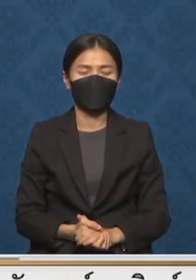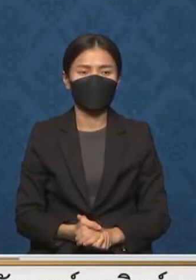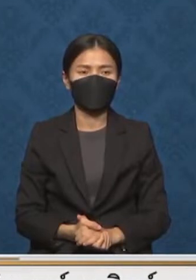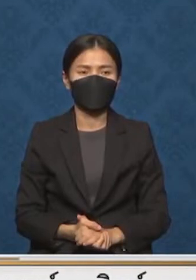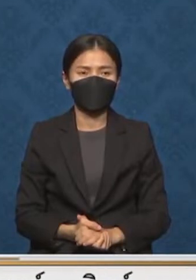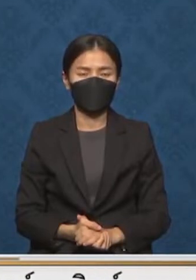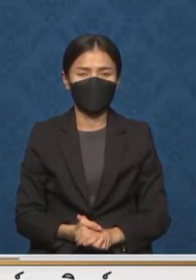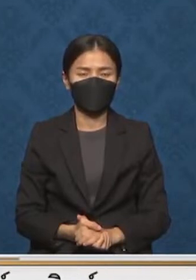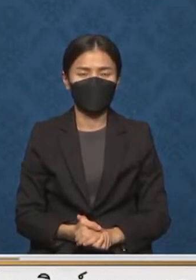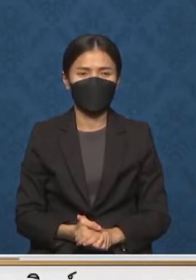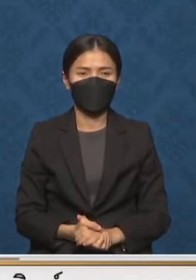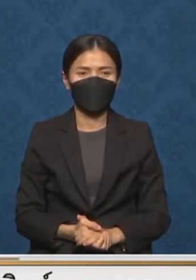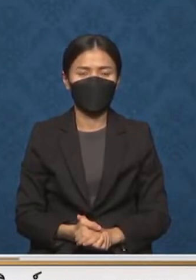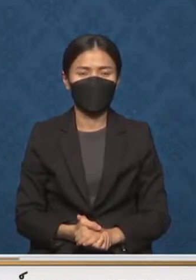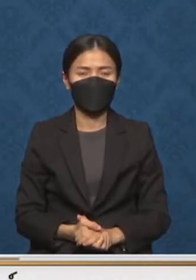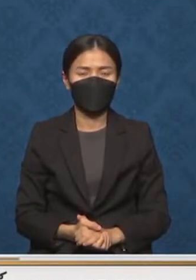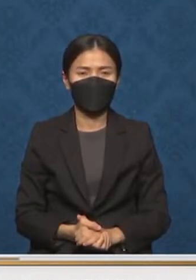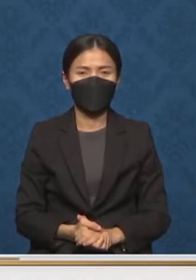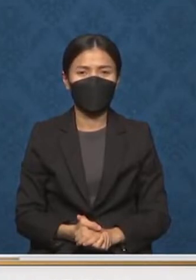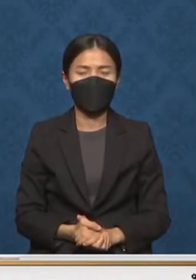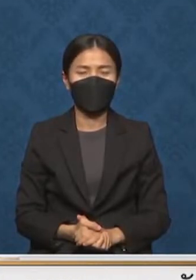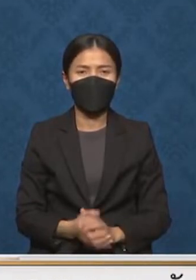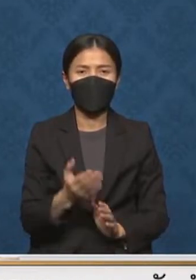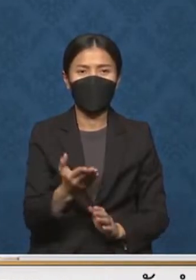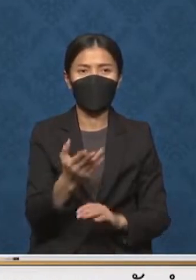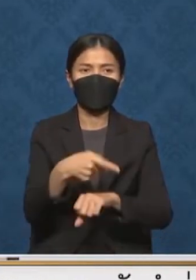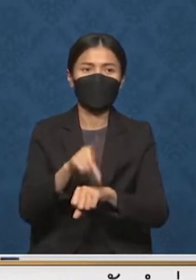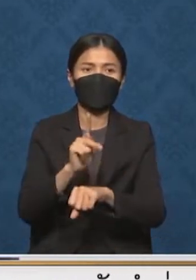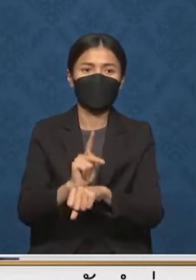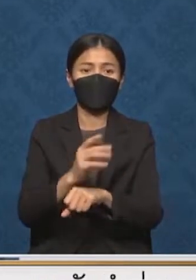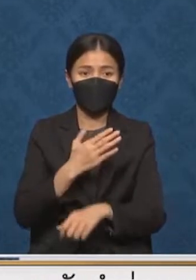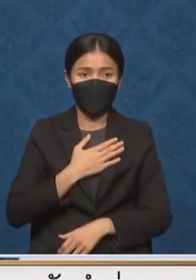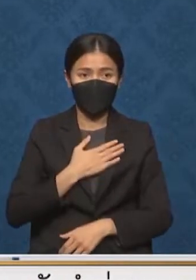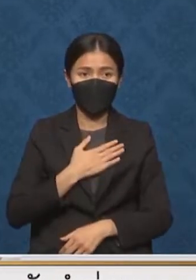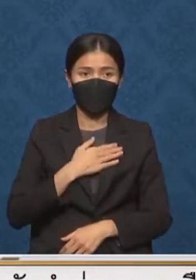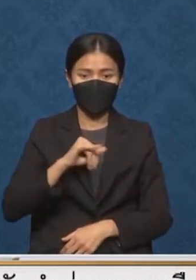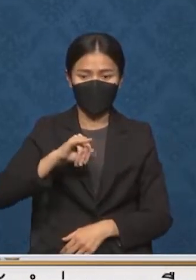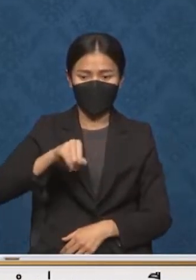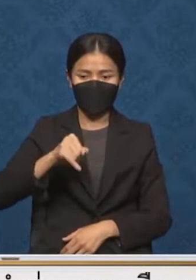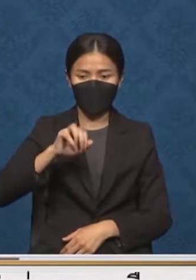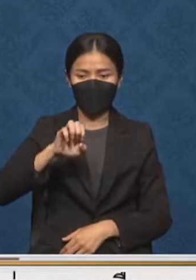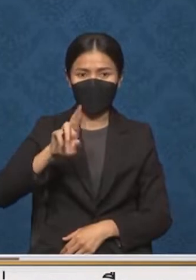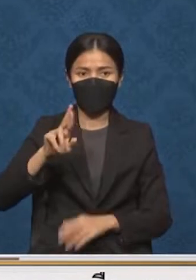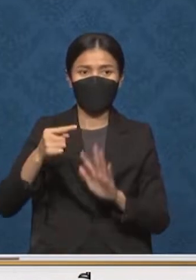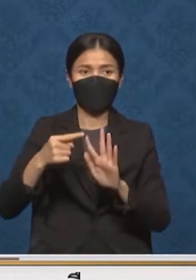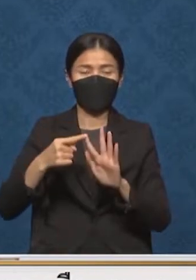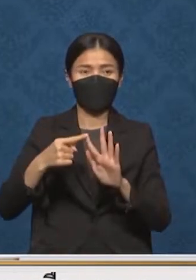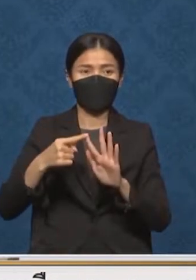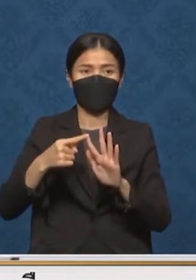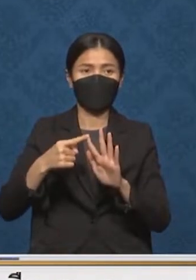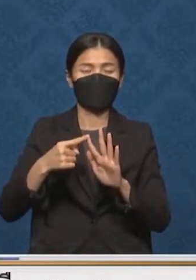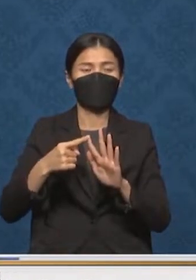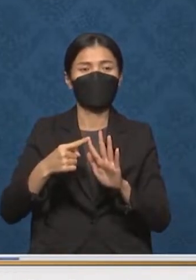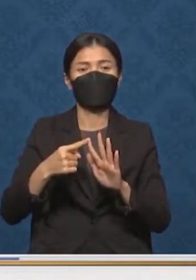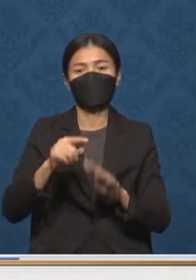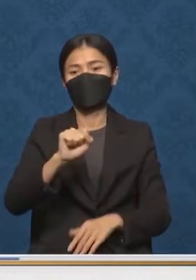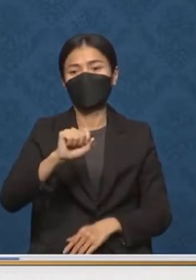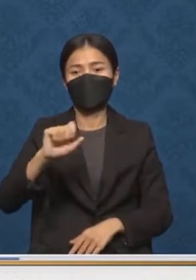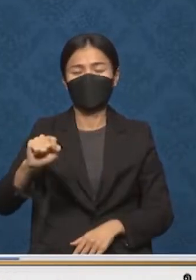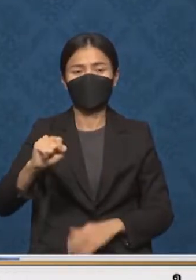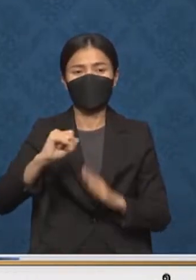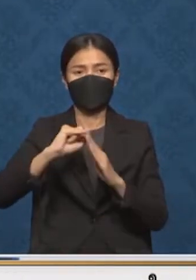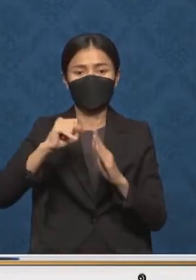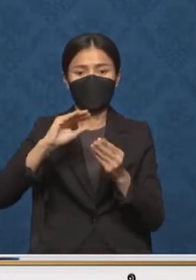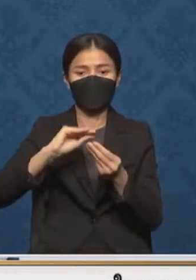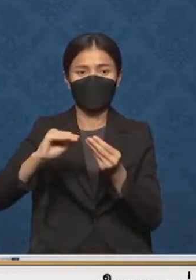ครั ขบคุคร ธรมธาน เรีนธรรธานสภาที่ขอรบคร จ.รษทสุวรณผู้แทน ราศดร จ.กวด ช.ศ.พั 9 กลัครัธรรธานครั 7